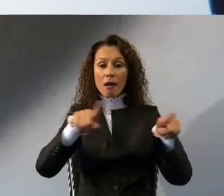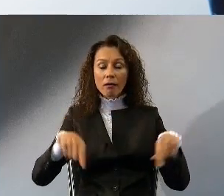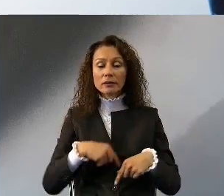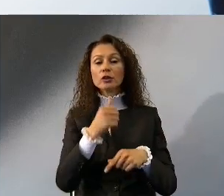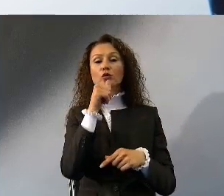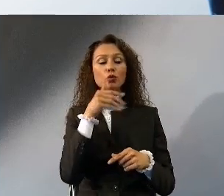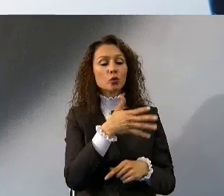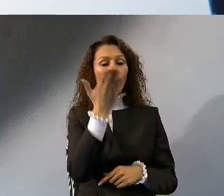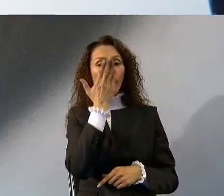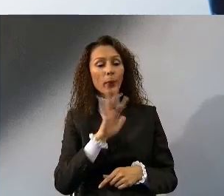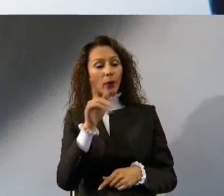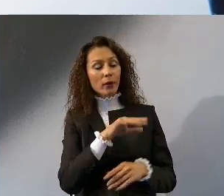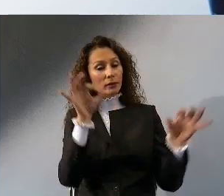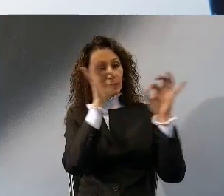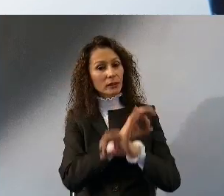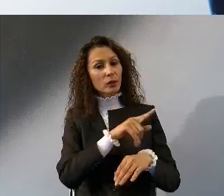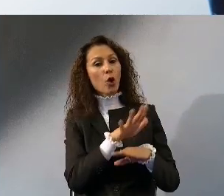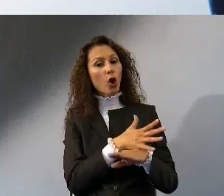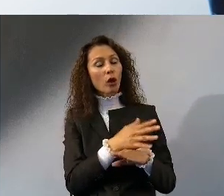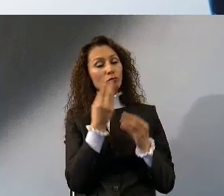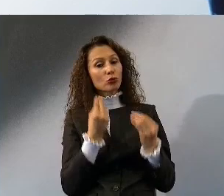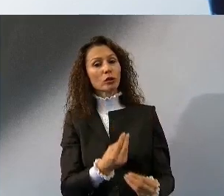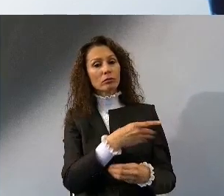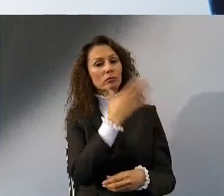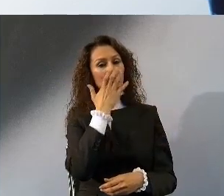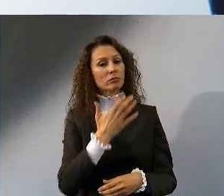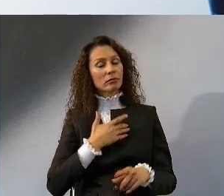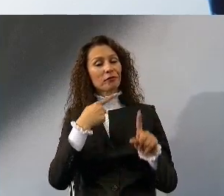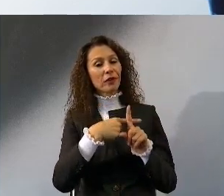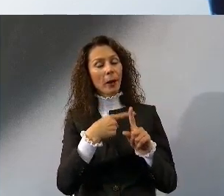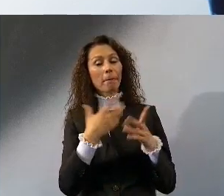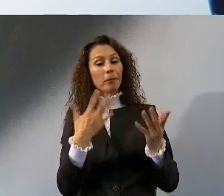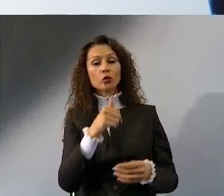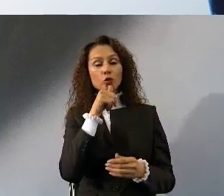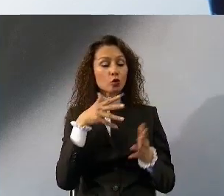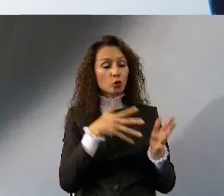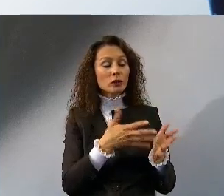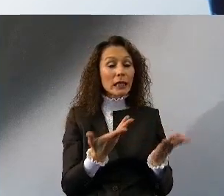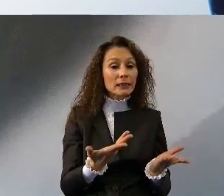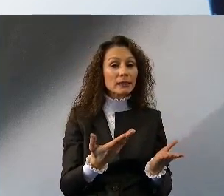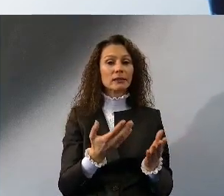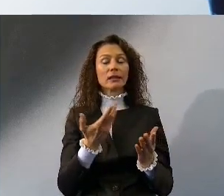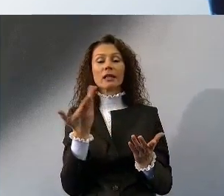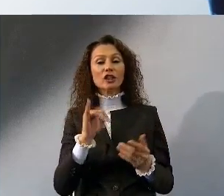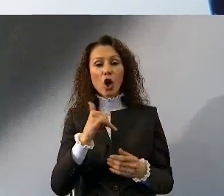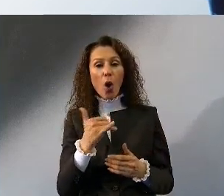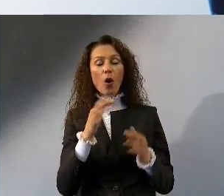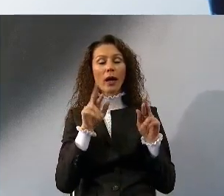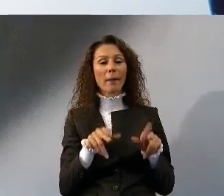alabilir? Hangi sulama yapıldığında hangi ürün yetiştirilmelidir? O suyun miktarı ne olmalıdır? Öyle bir su var